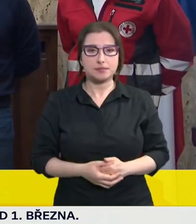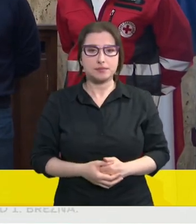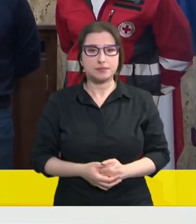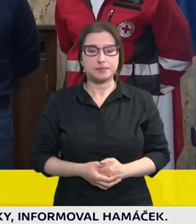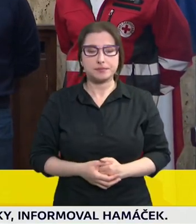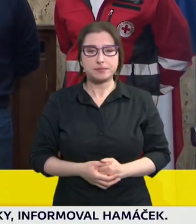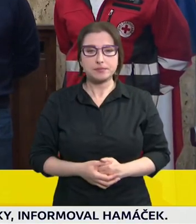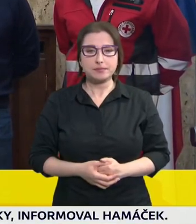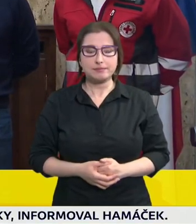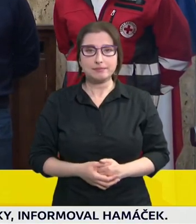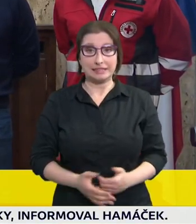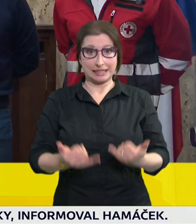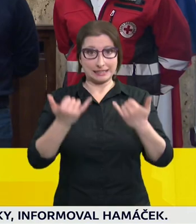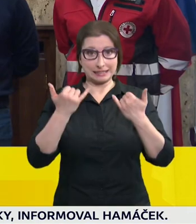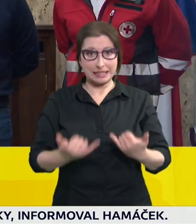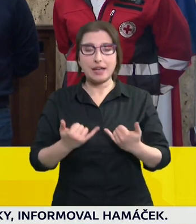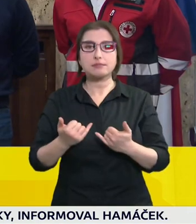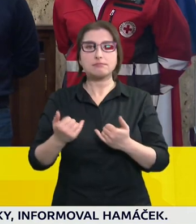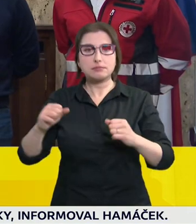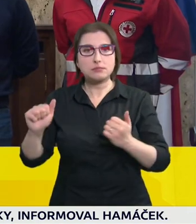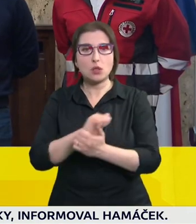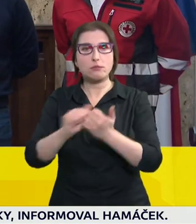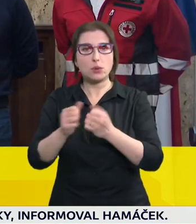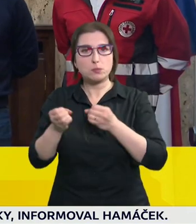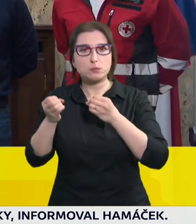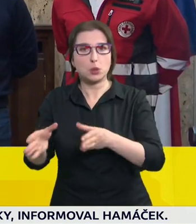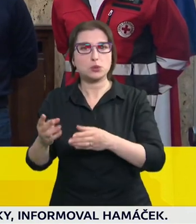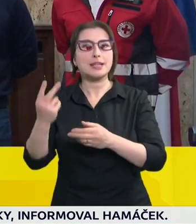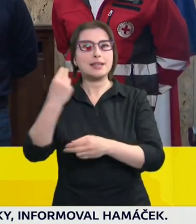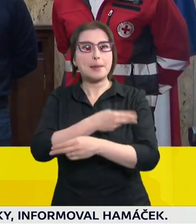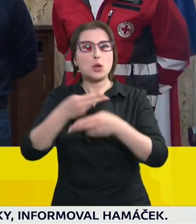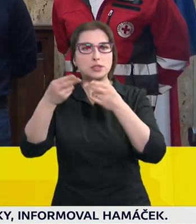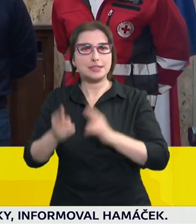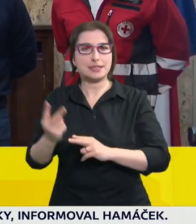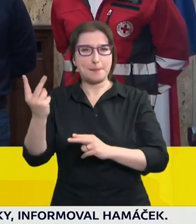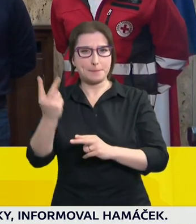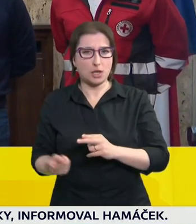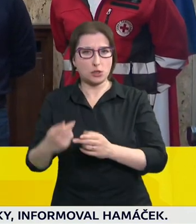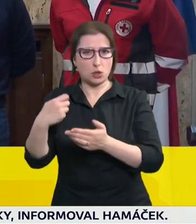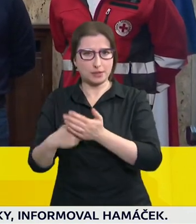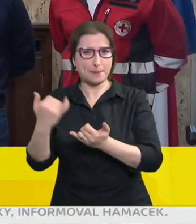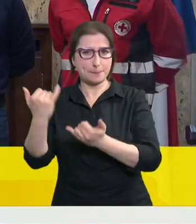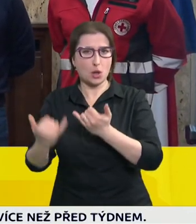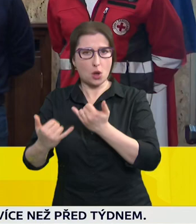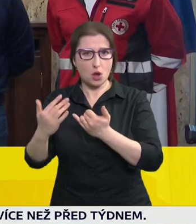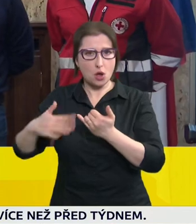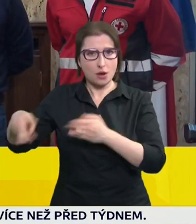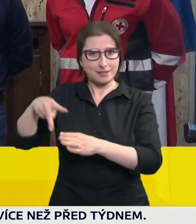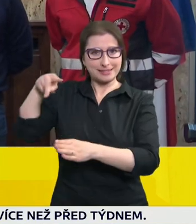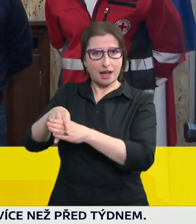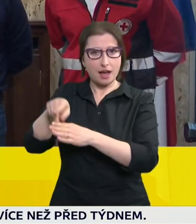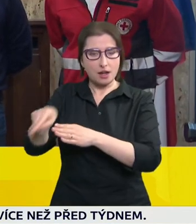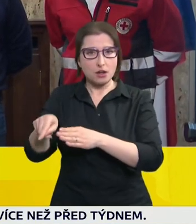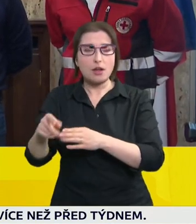V tuto chvíli o aktivaci polní nemocnice v Brně neuvažujeme. Tam je ten problém stejný jako v otázce aktivace